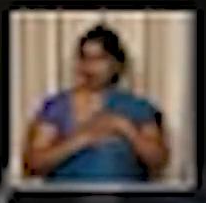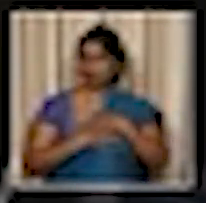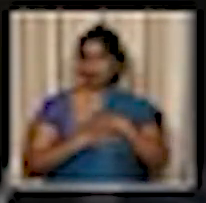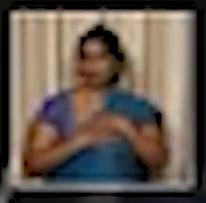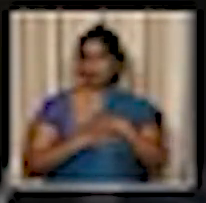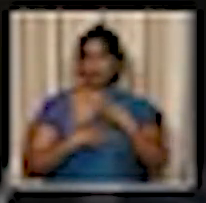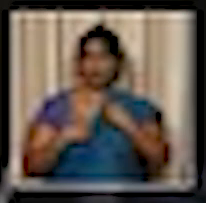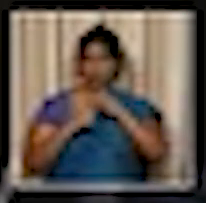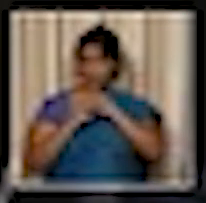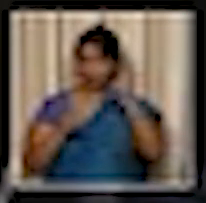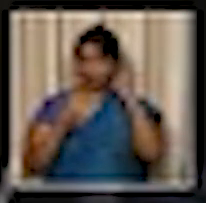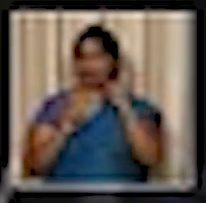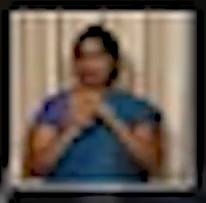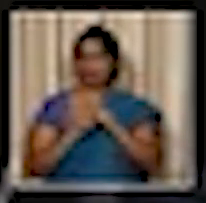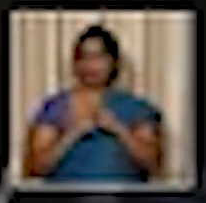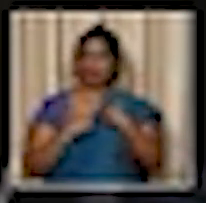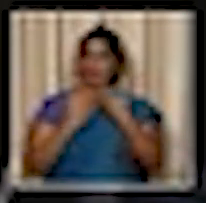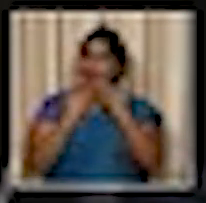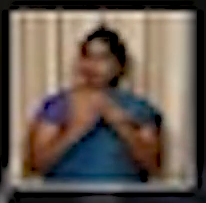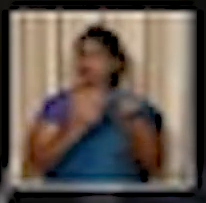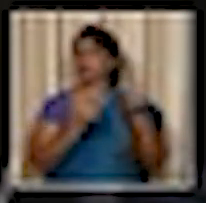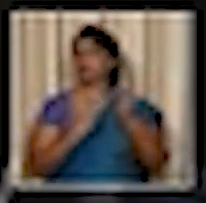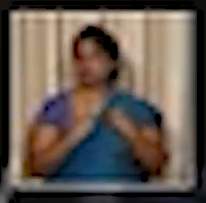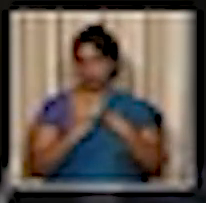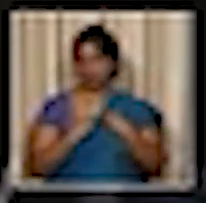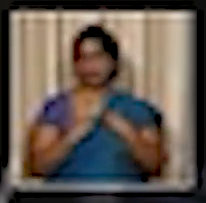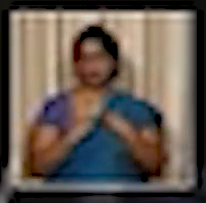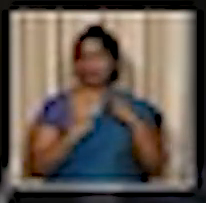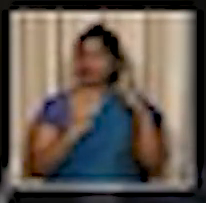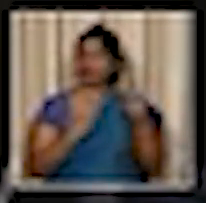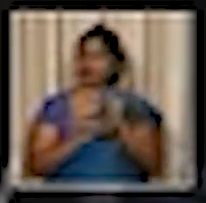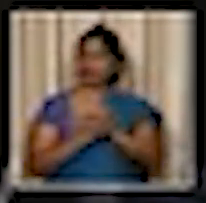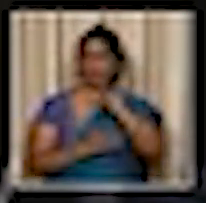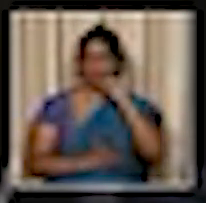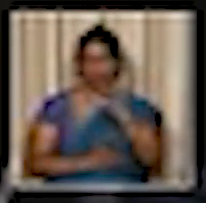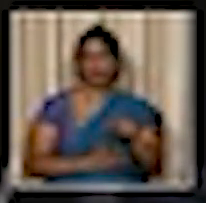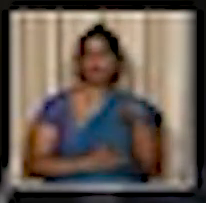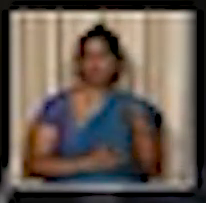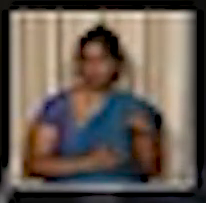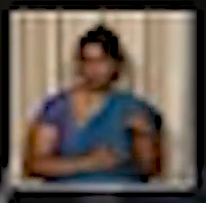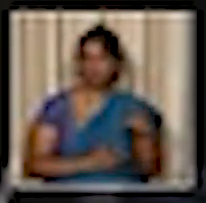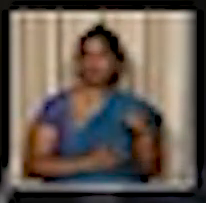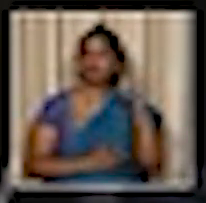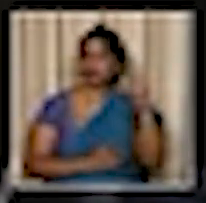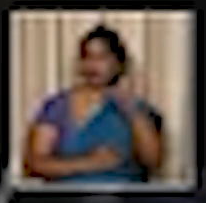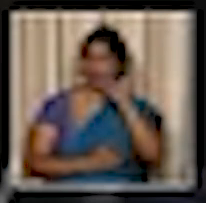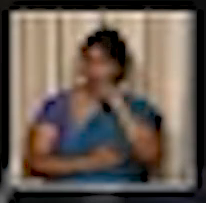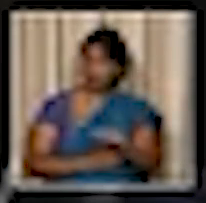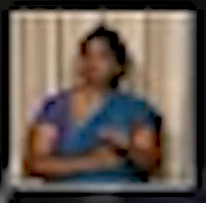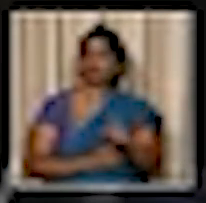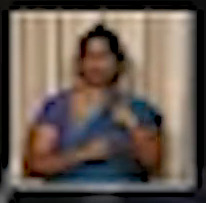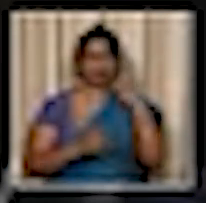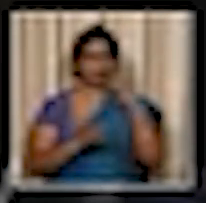මා කළ ප්‍රකාශය සම්බන්ධව මාහට ස්තුතිය පළ කරන ලද්දේ එම සියල්ල සත්‍ය නිසා බවත් ඔවුන් සත්‍ය ලෙසින්ම